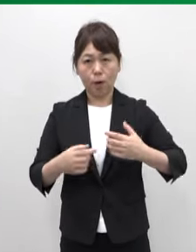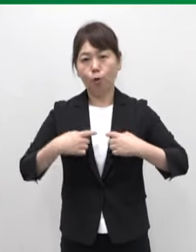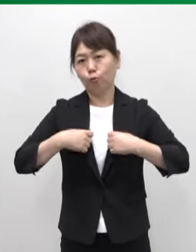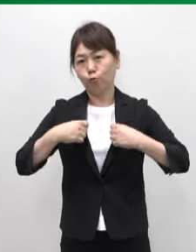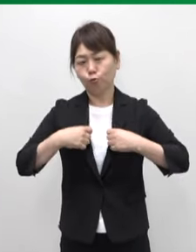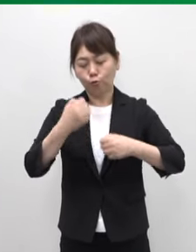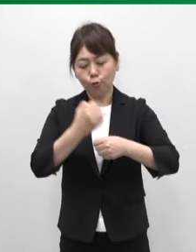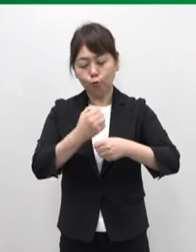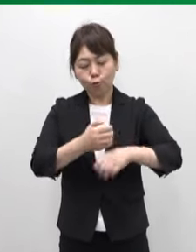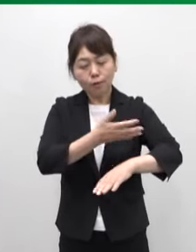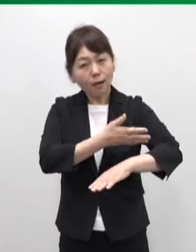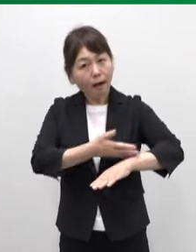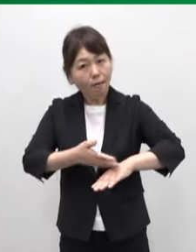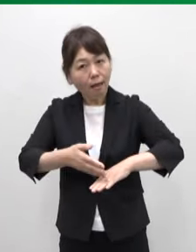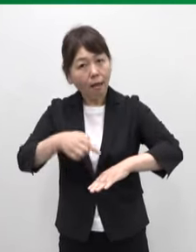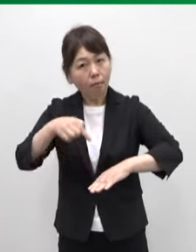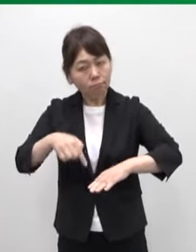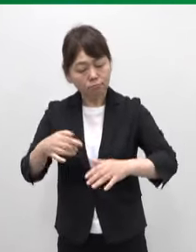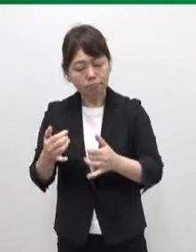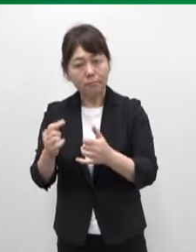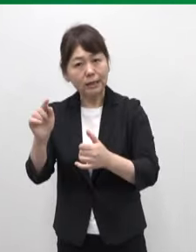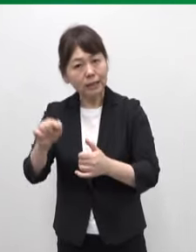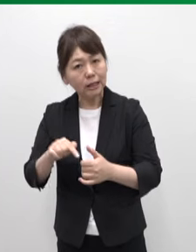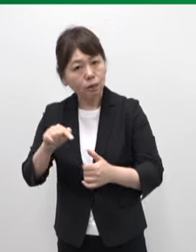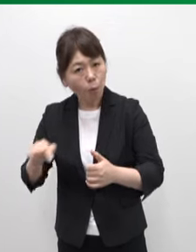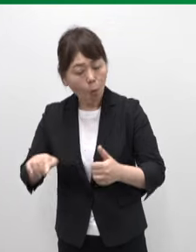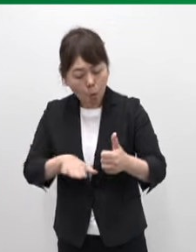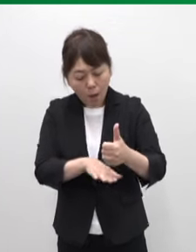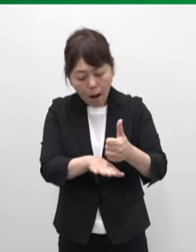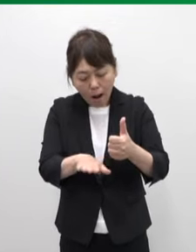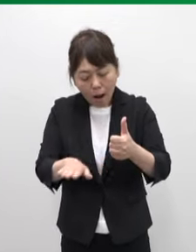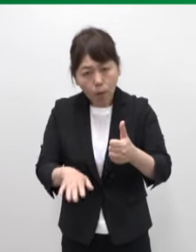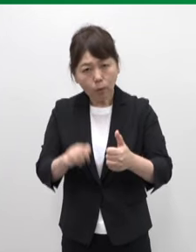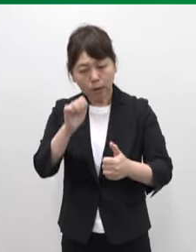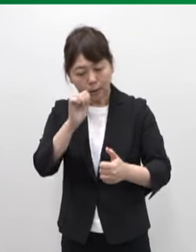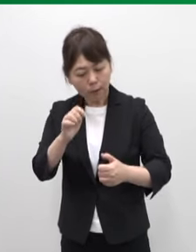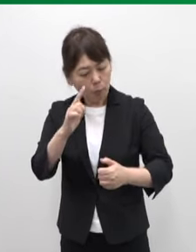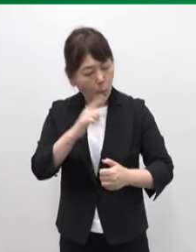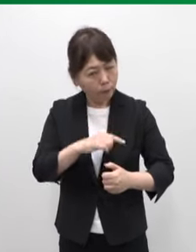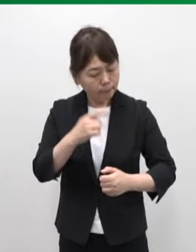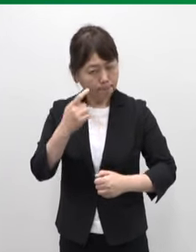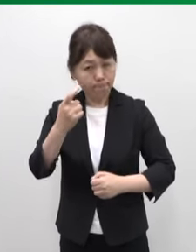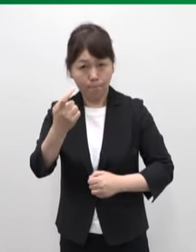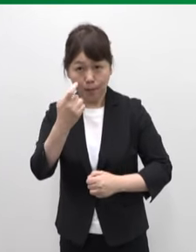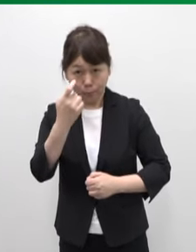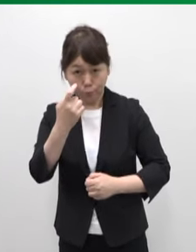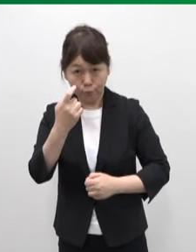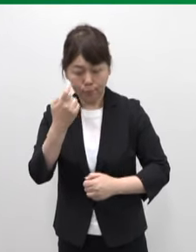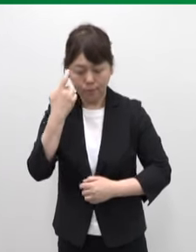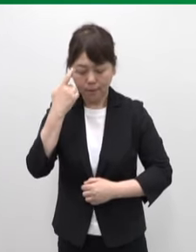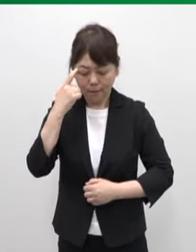がいい、 新しい薬 がある、色が変わるの、 そう 破れる生地、